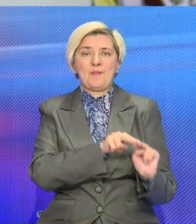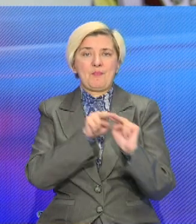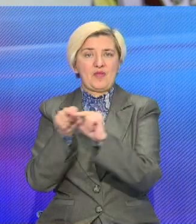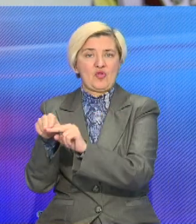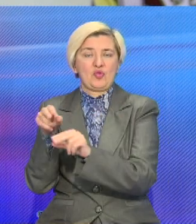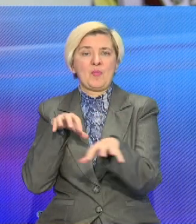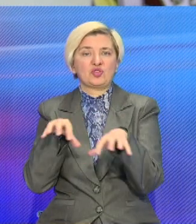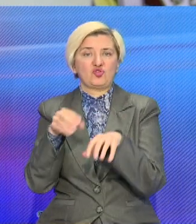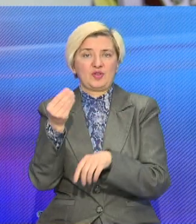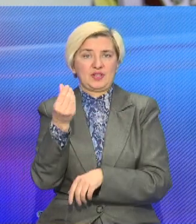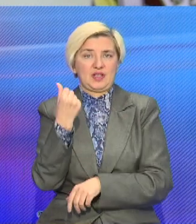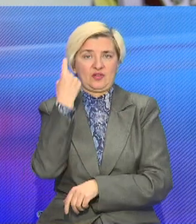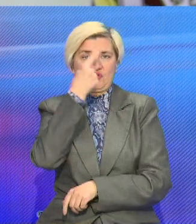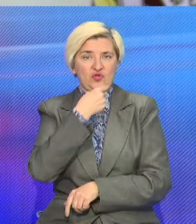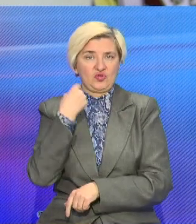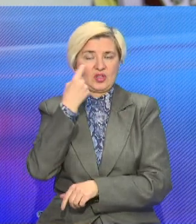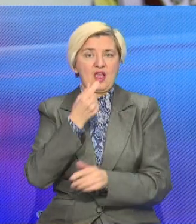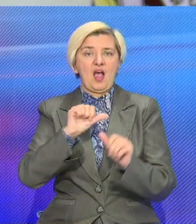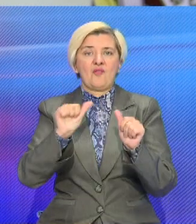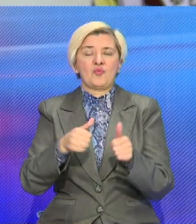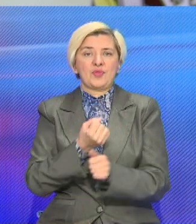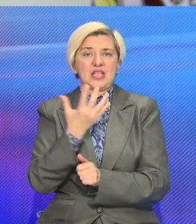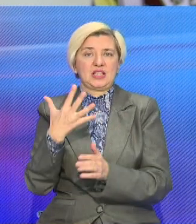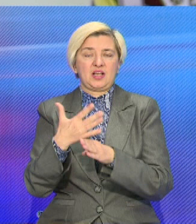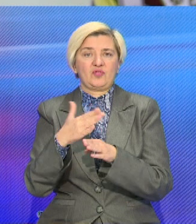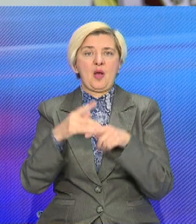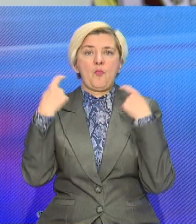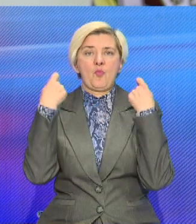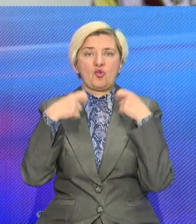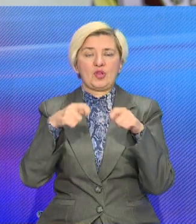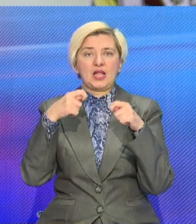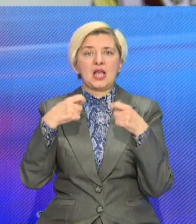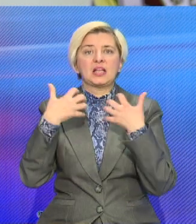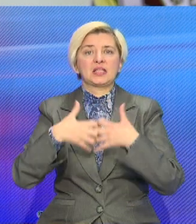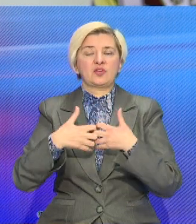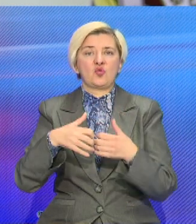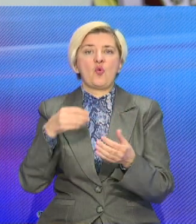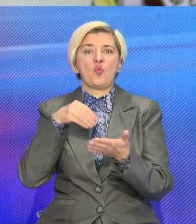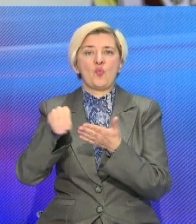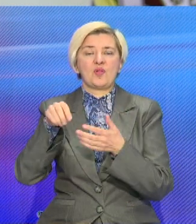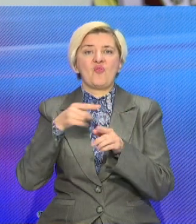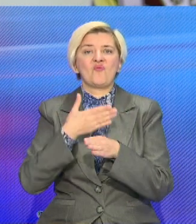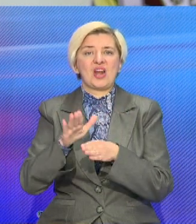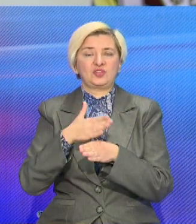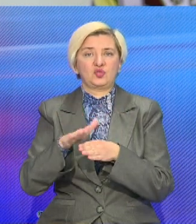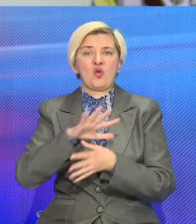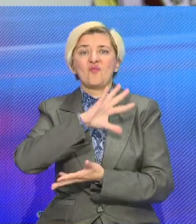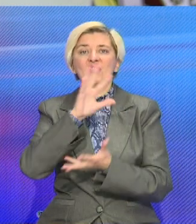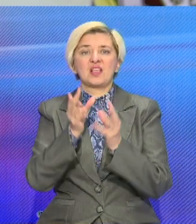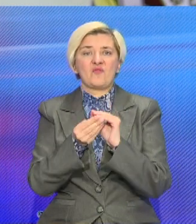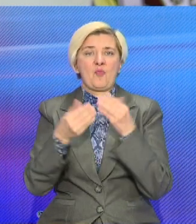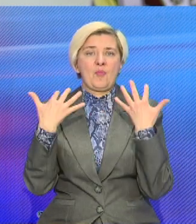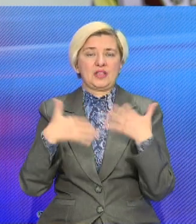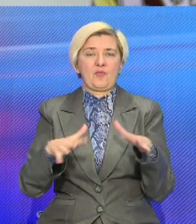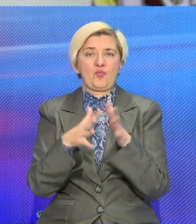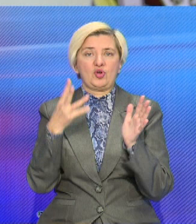личные сбережения, оформил несколько кредитов, а также продал технику, приобретенную в рассрочку. Всего мужчина лишился свыше